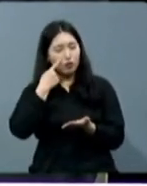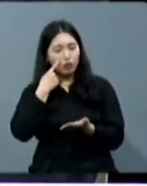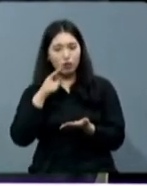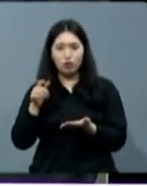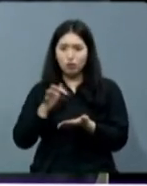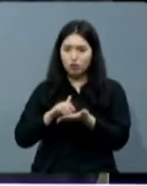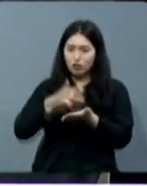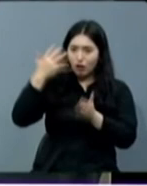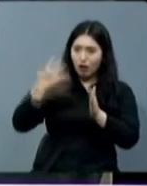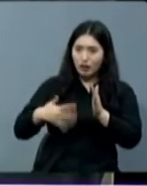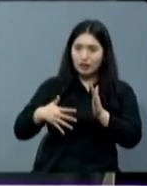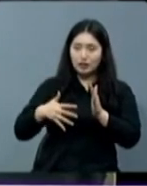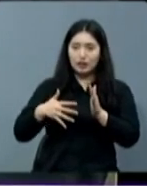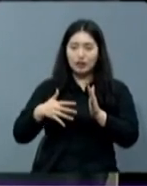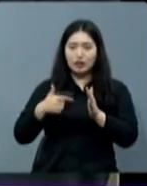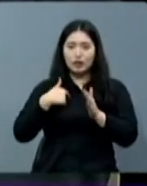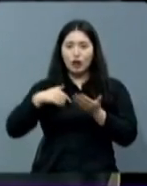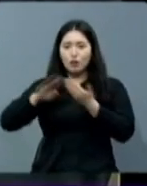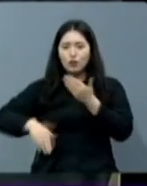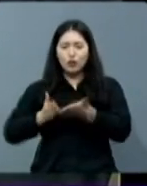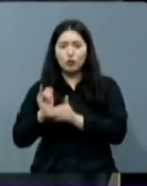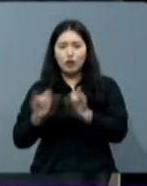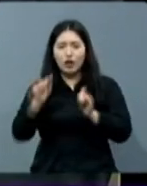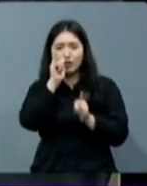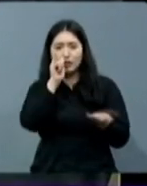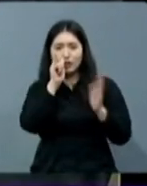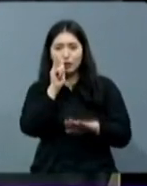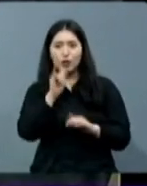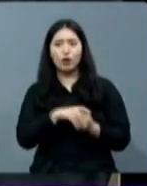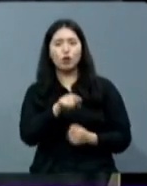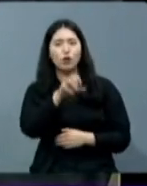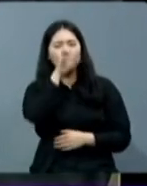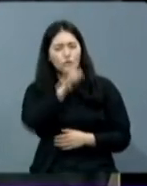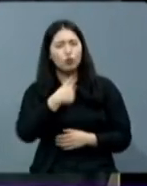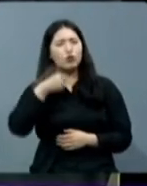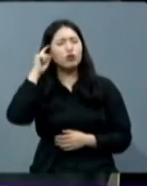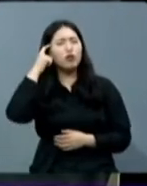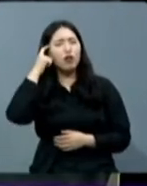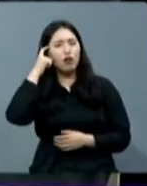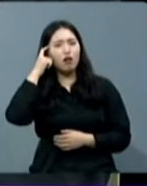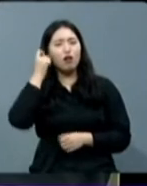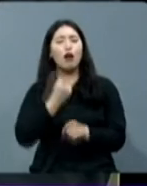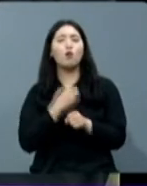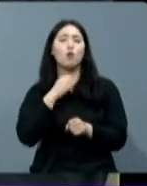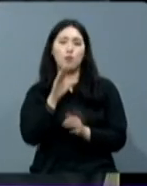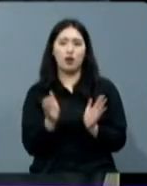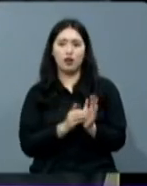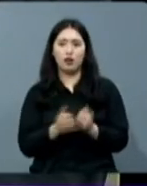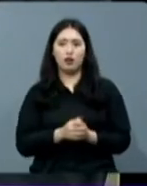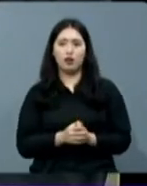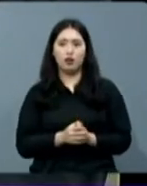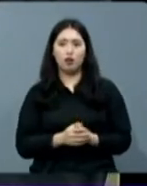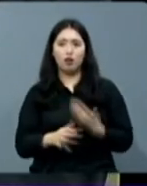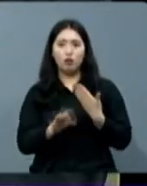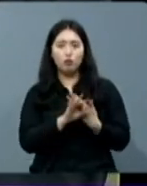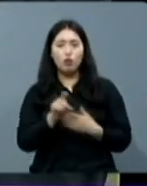해봤습니다. 난 밑에 전문가들이 주길래 그게 참 좋은 거다 생각하고 그래 했습니다. 새로 계산을 그럼